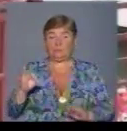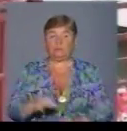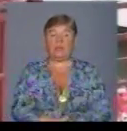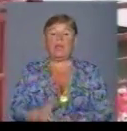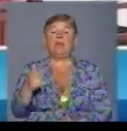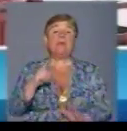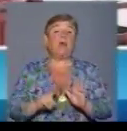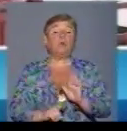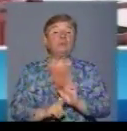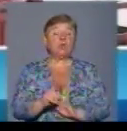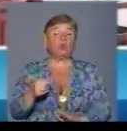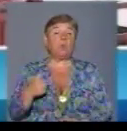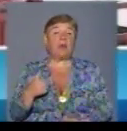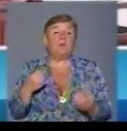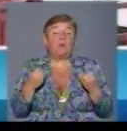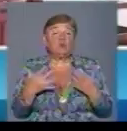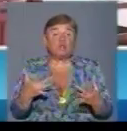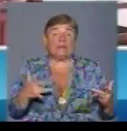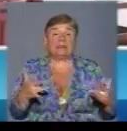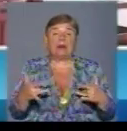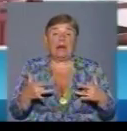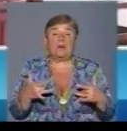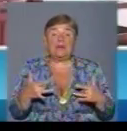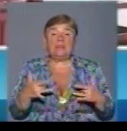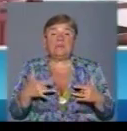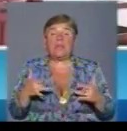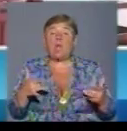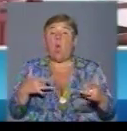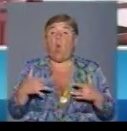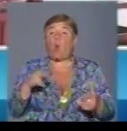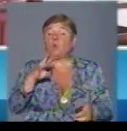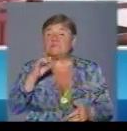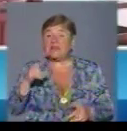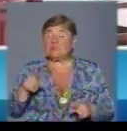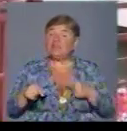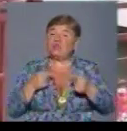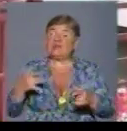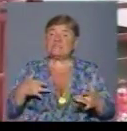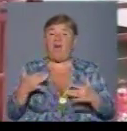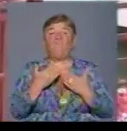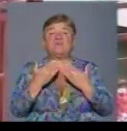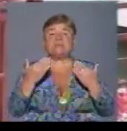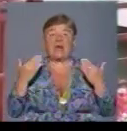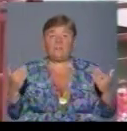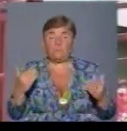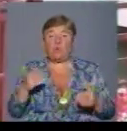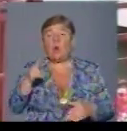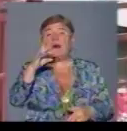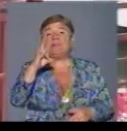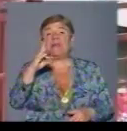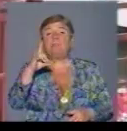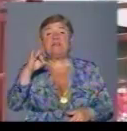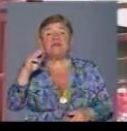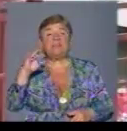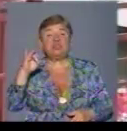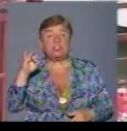Для початку я планував якби просто театральний концерт, суто від нас номери, там уривочки з вистав, танцювальні уривки, драматичні. А потім я бачу, що